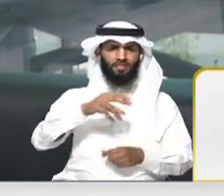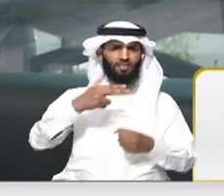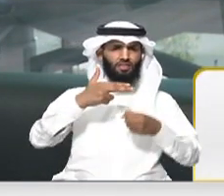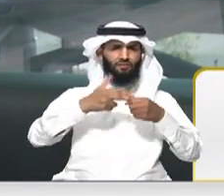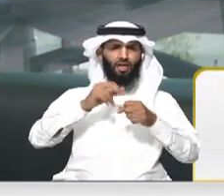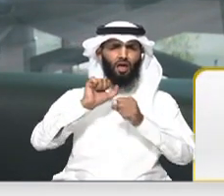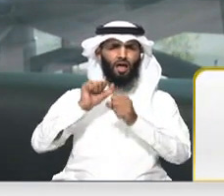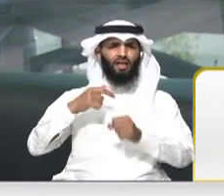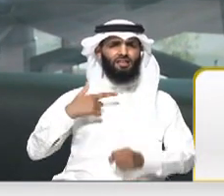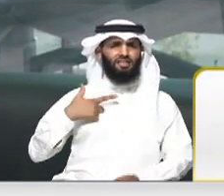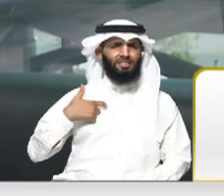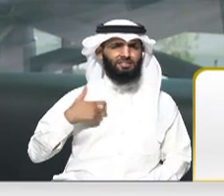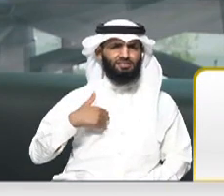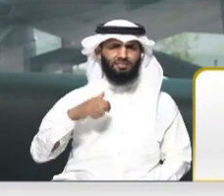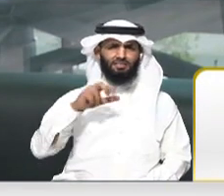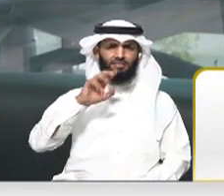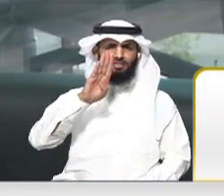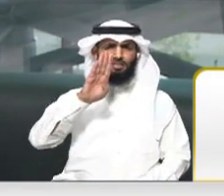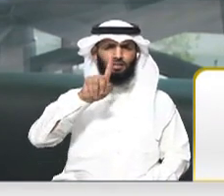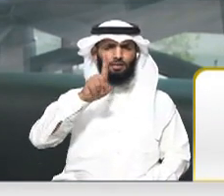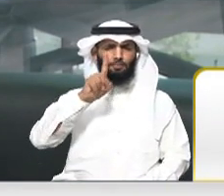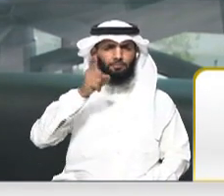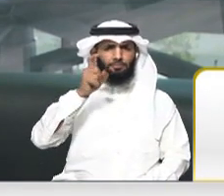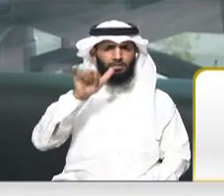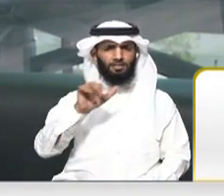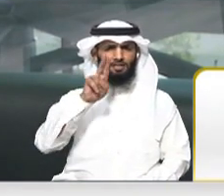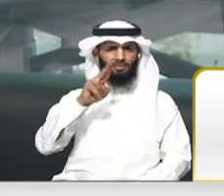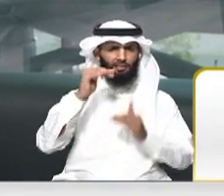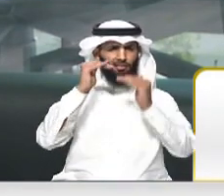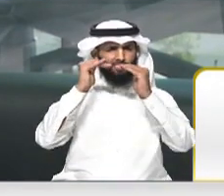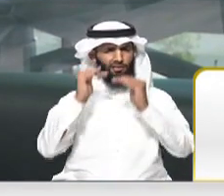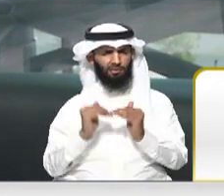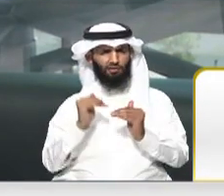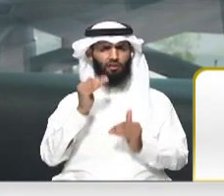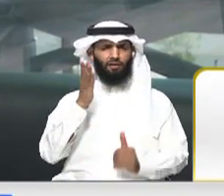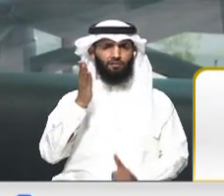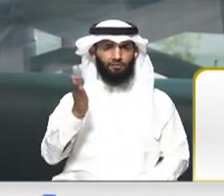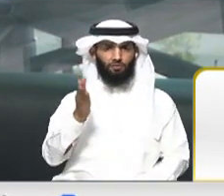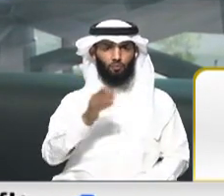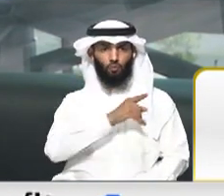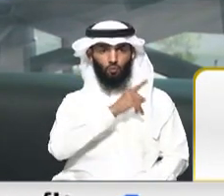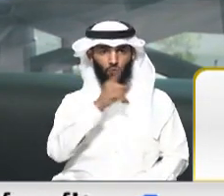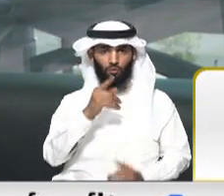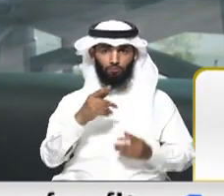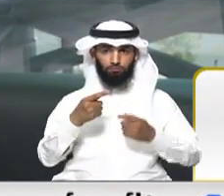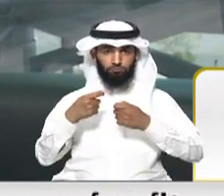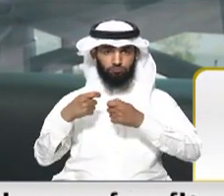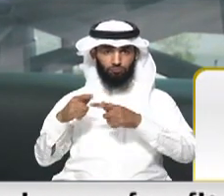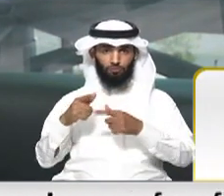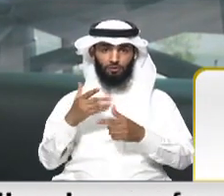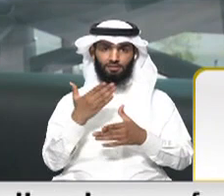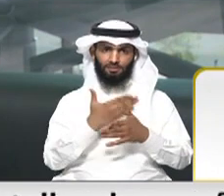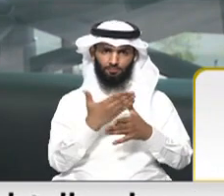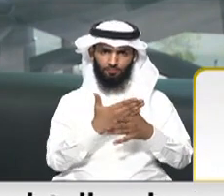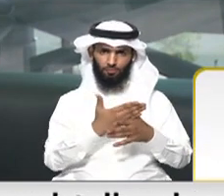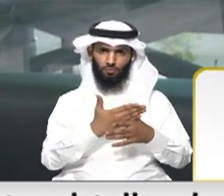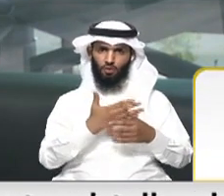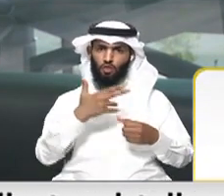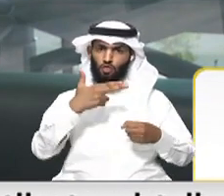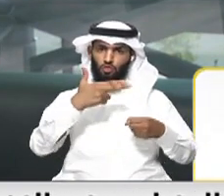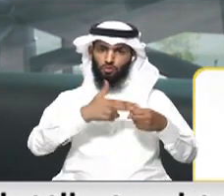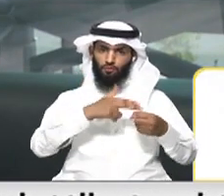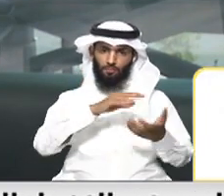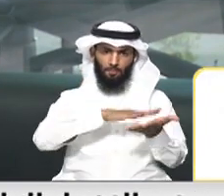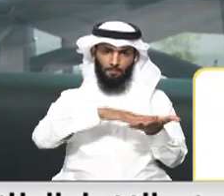وتزويد الاسواق العالميه بمنتجات بتروليه عاليه الجوده حيث تمثل مصفه الزور